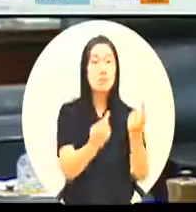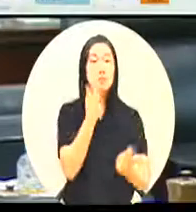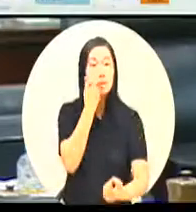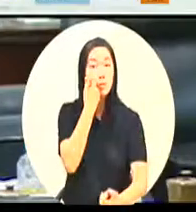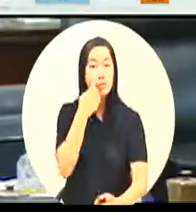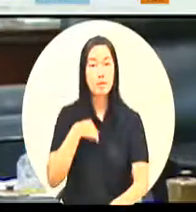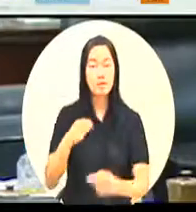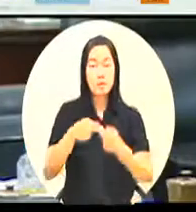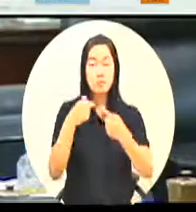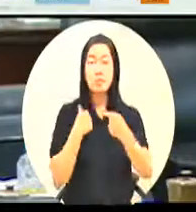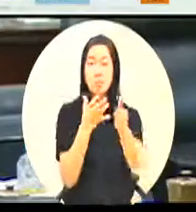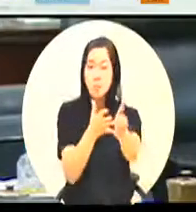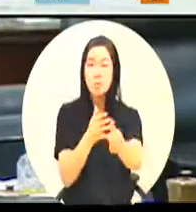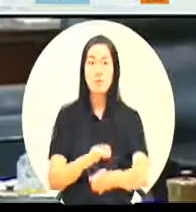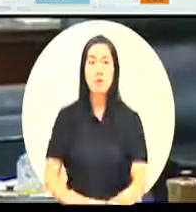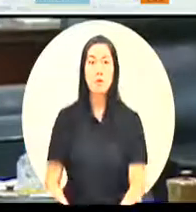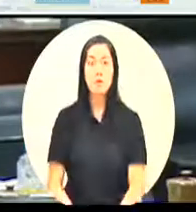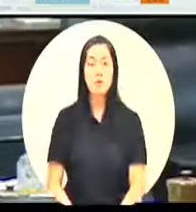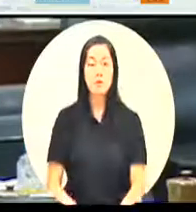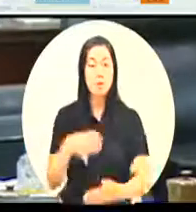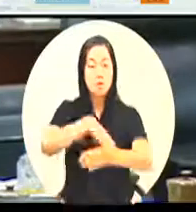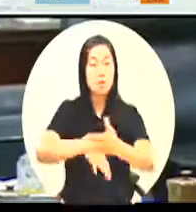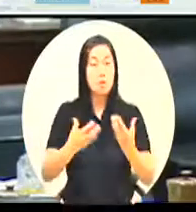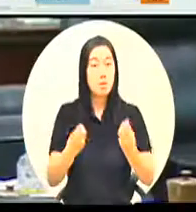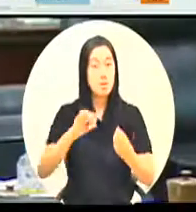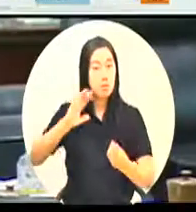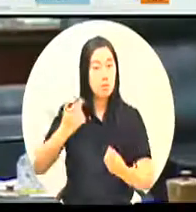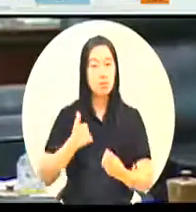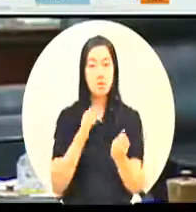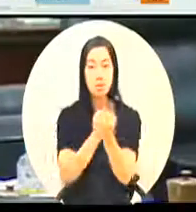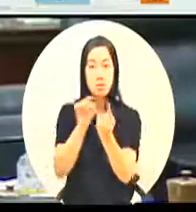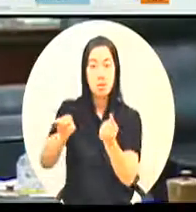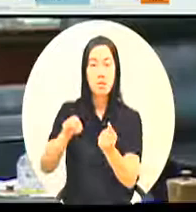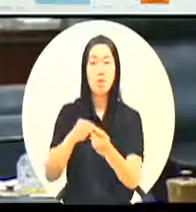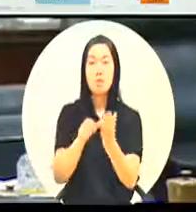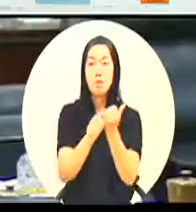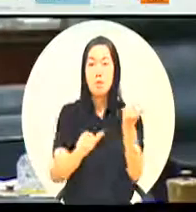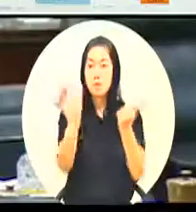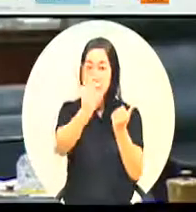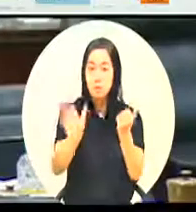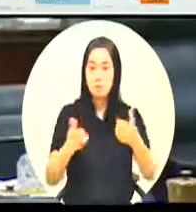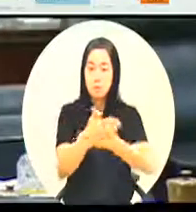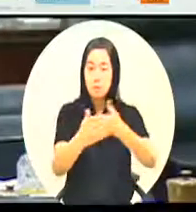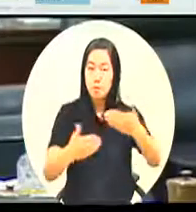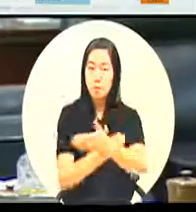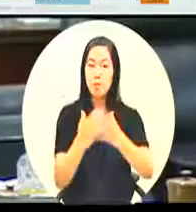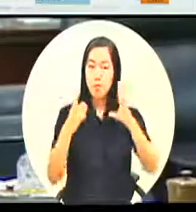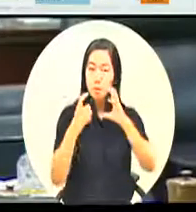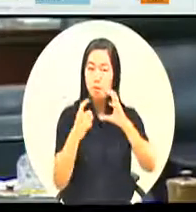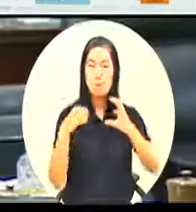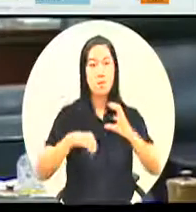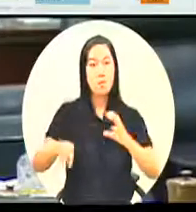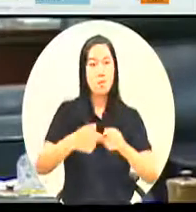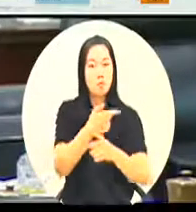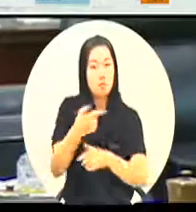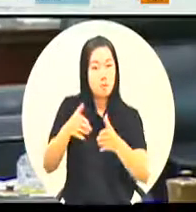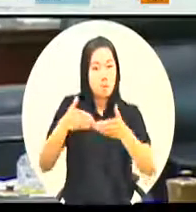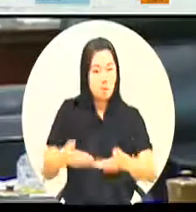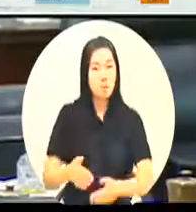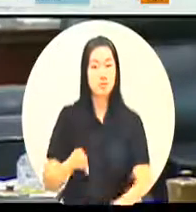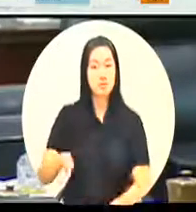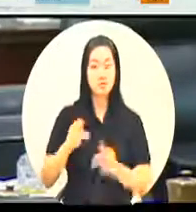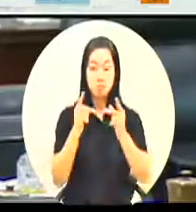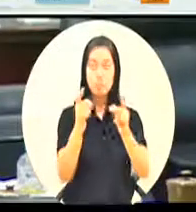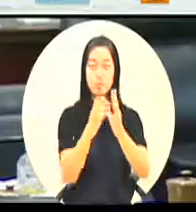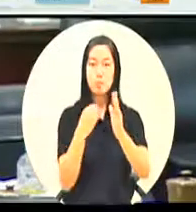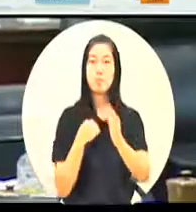问了，没有在这里面，可是对于整个生态交通盛典， 很重要的一个局处捷运局。我要